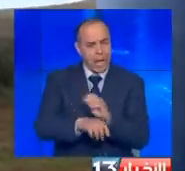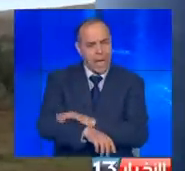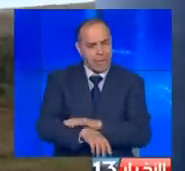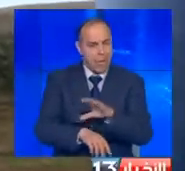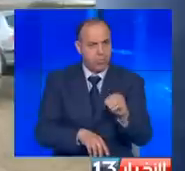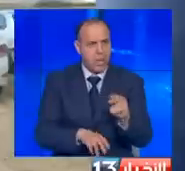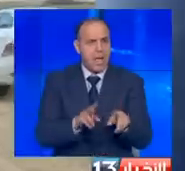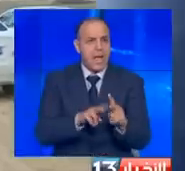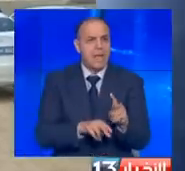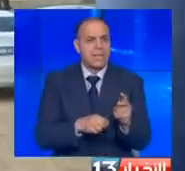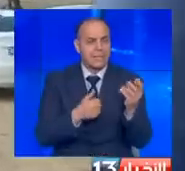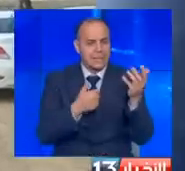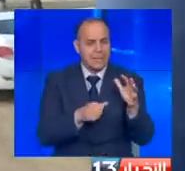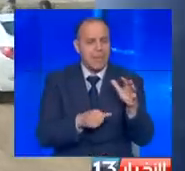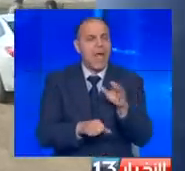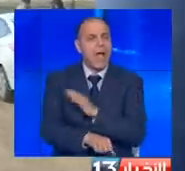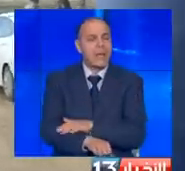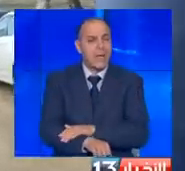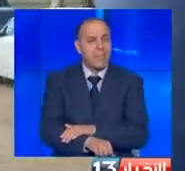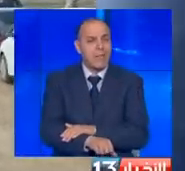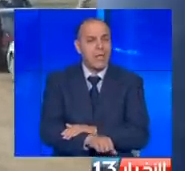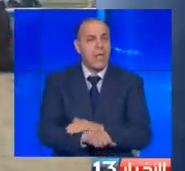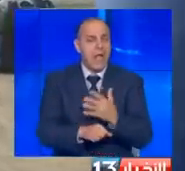اكثر من مائه عامل